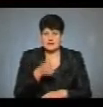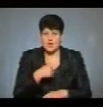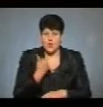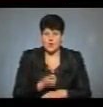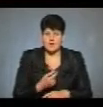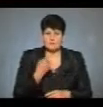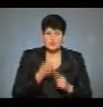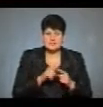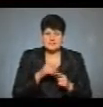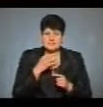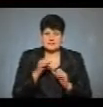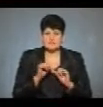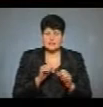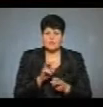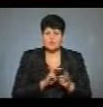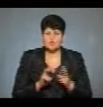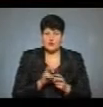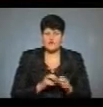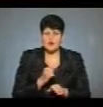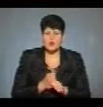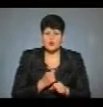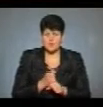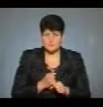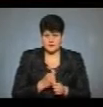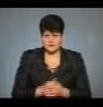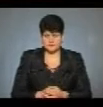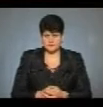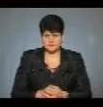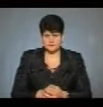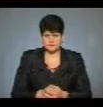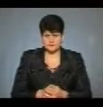повідомив керівник пошукових робіт Володимир Харчук. На події був Тарас Бурак.